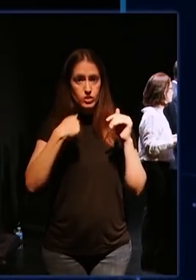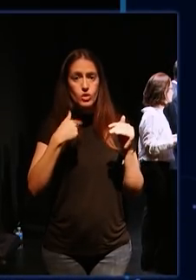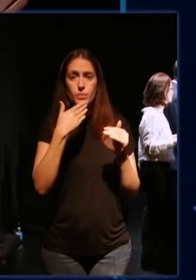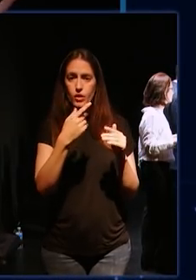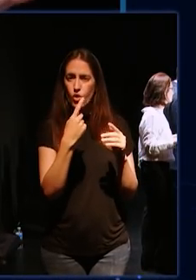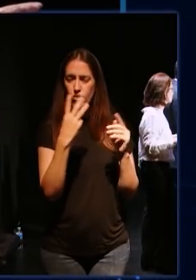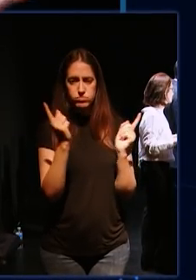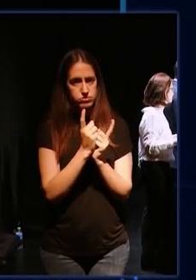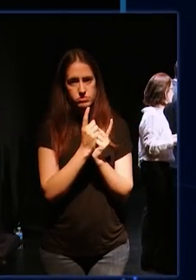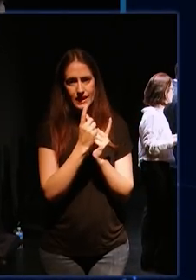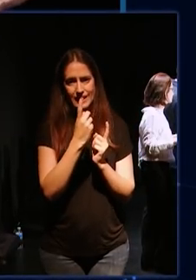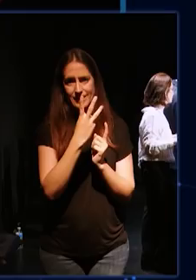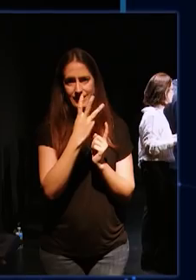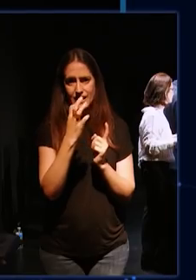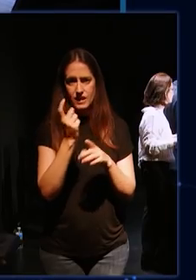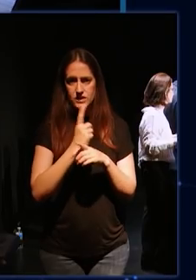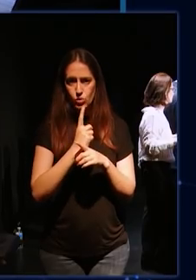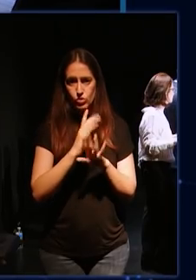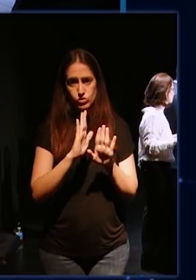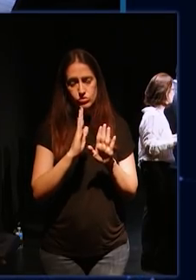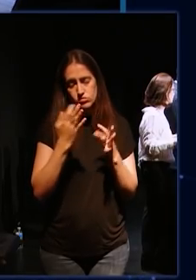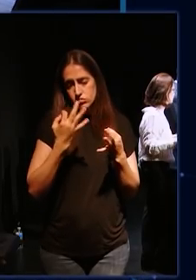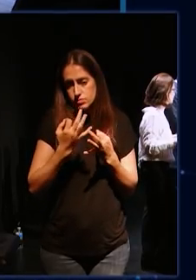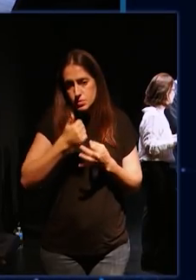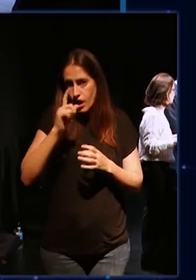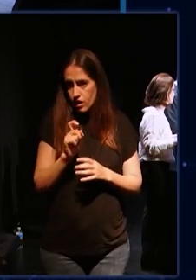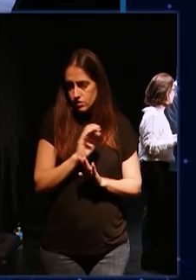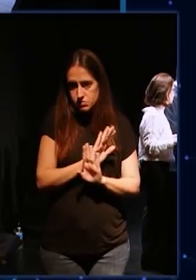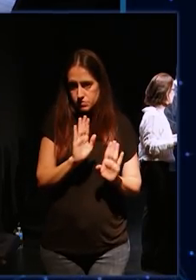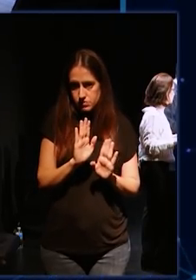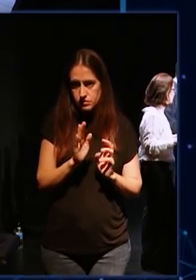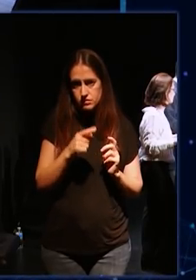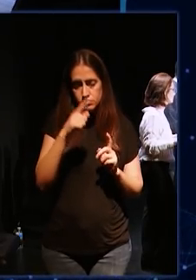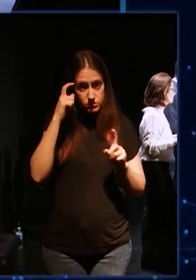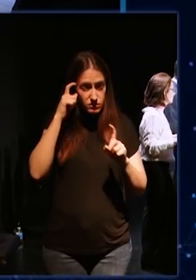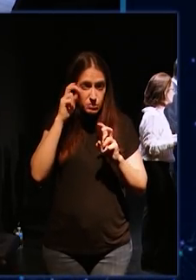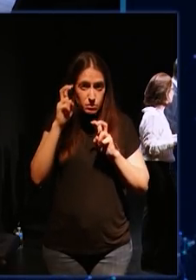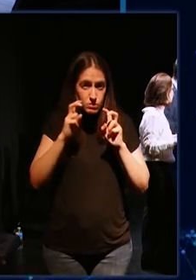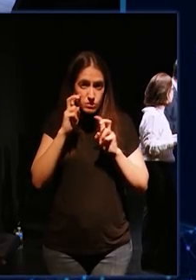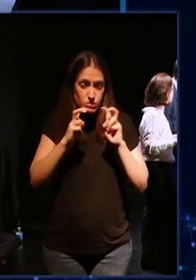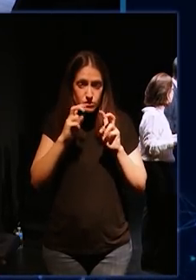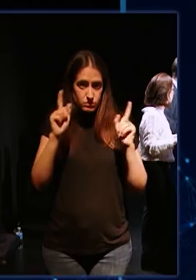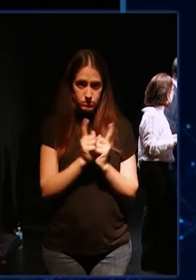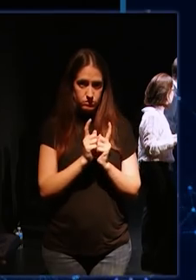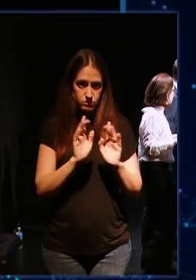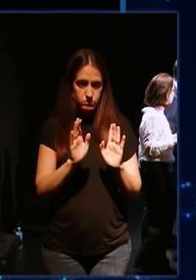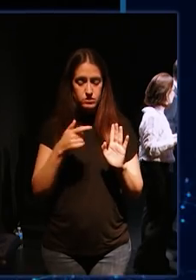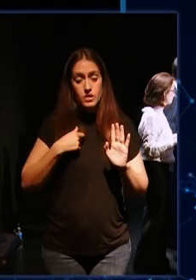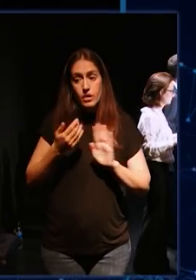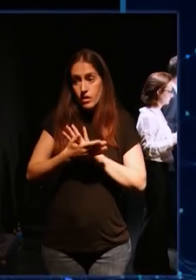30 segons, perquè si no, sí, em sap greu, però us hauré de tallar. O sigui que aneu a buscar la síntesi. És molt difícil perquè s'han obert molts